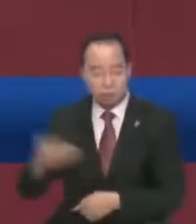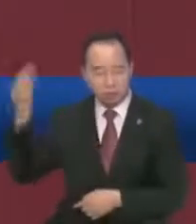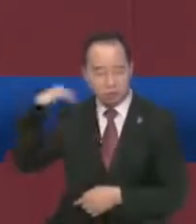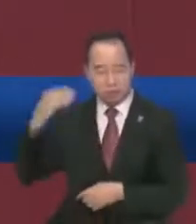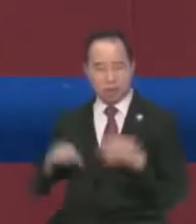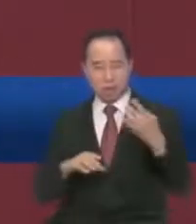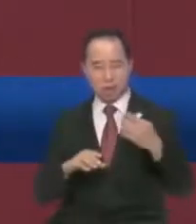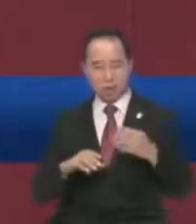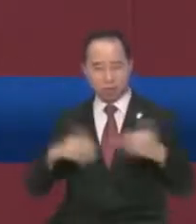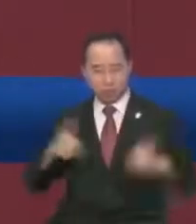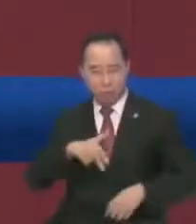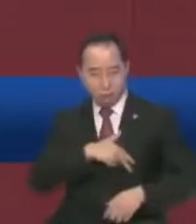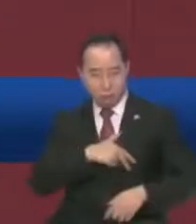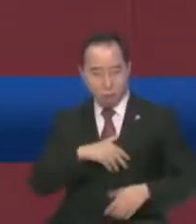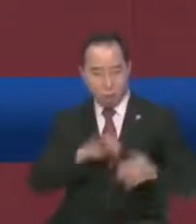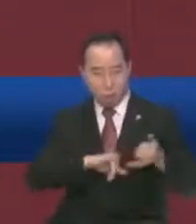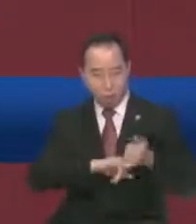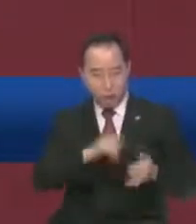그에 속합니다.